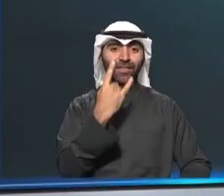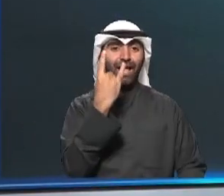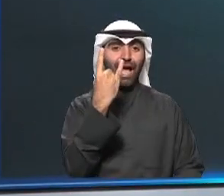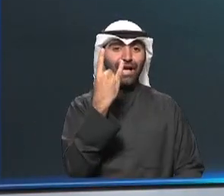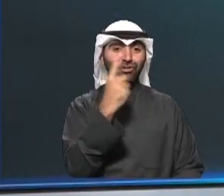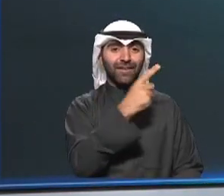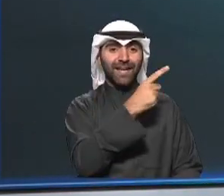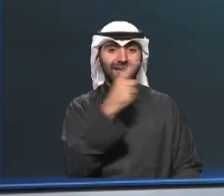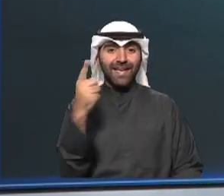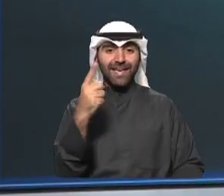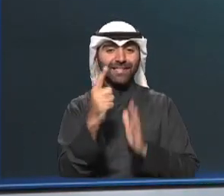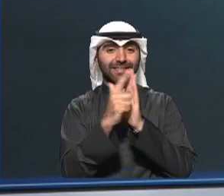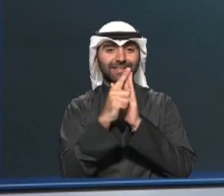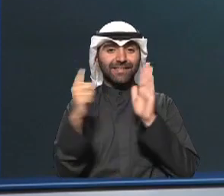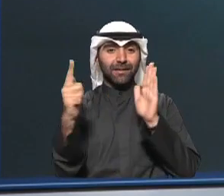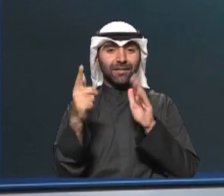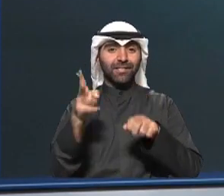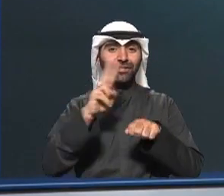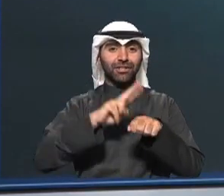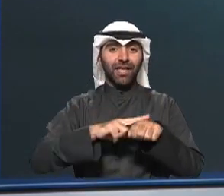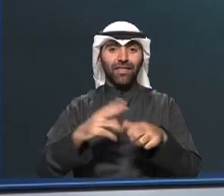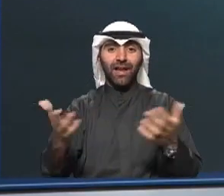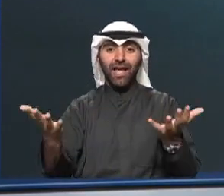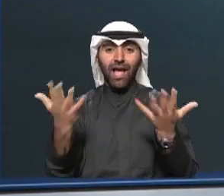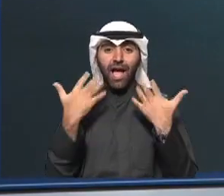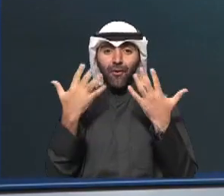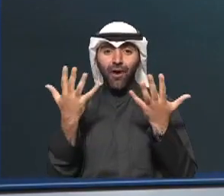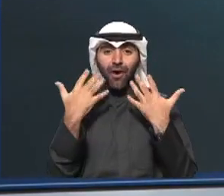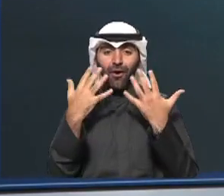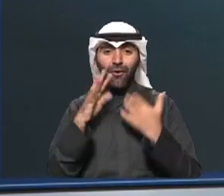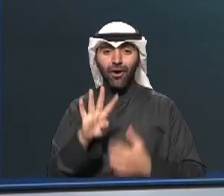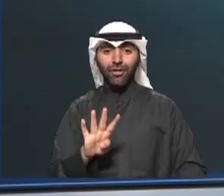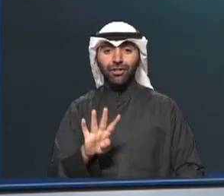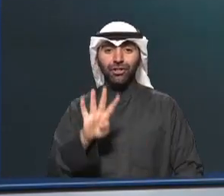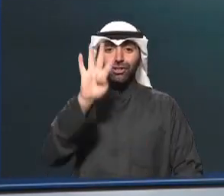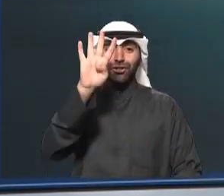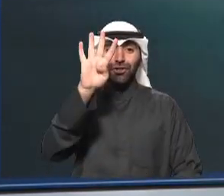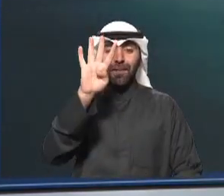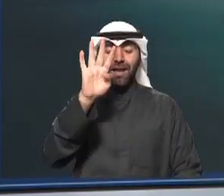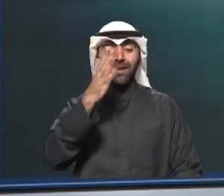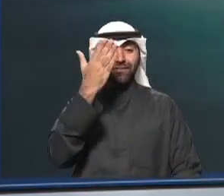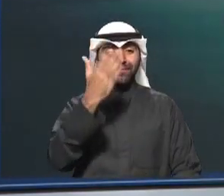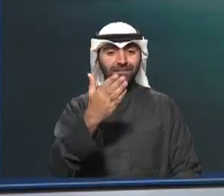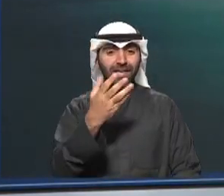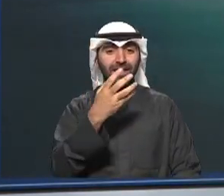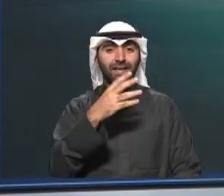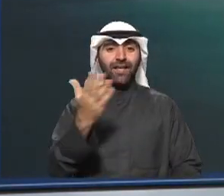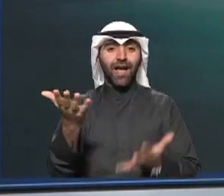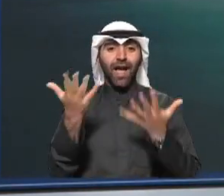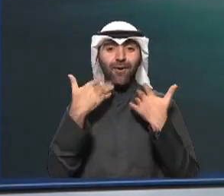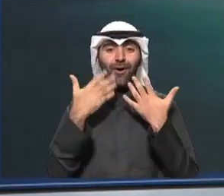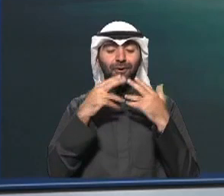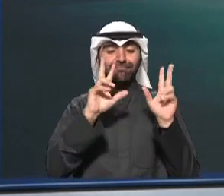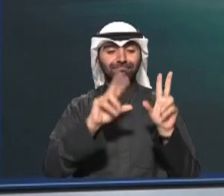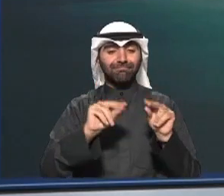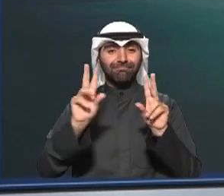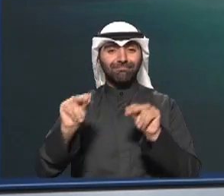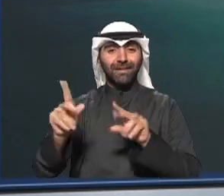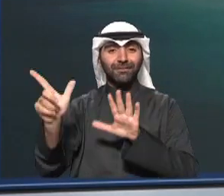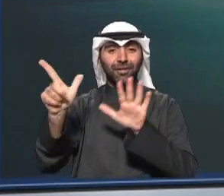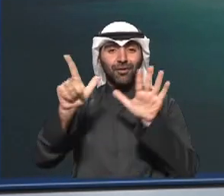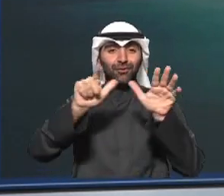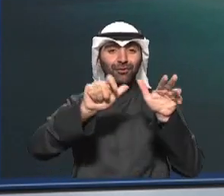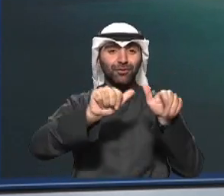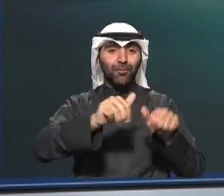الشمالي الغربي درجات الحرارة المحسوسة لا زالت منخفضة وأقل من ذلك بحول درجتين إلى 3 درجات مئوية على معظم المناطق